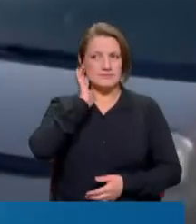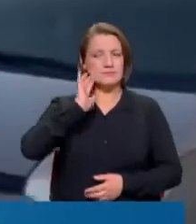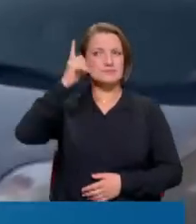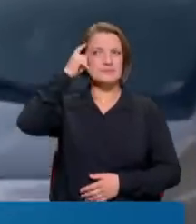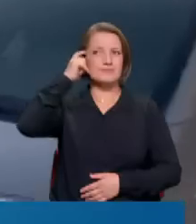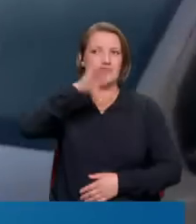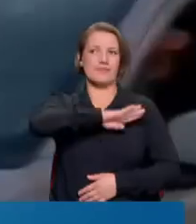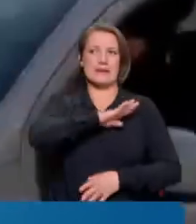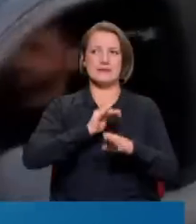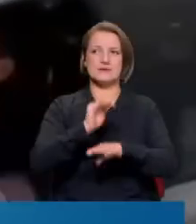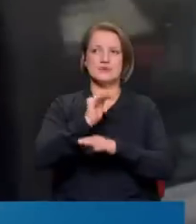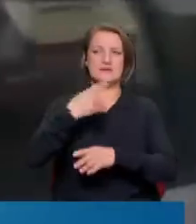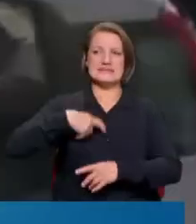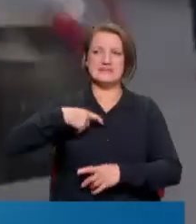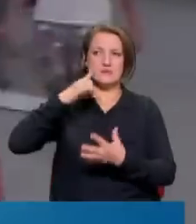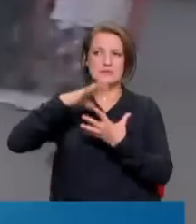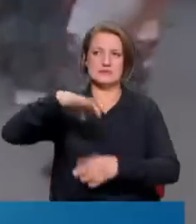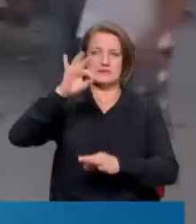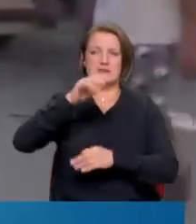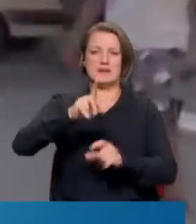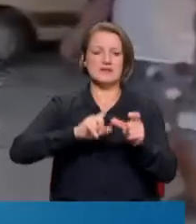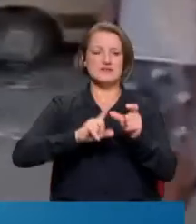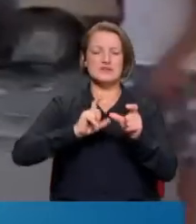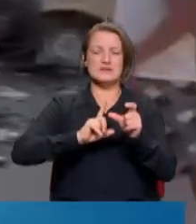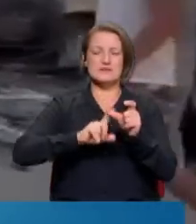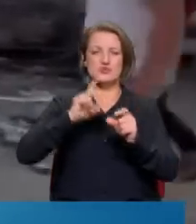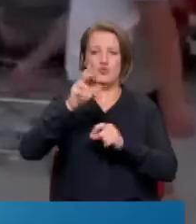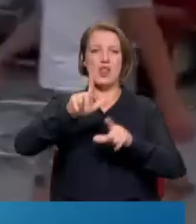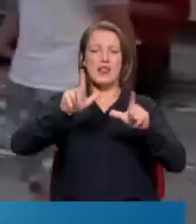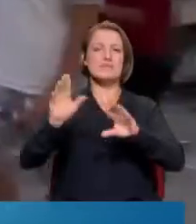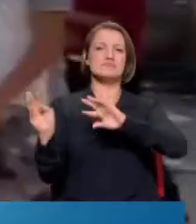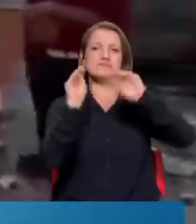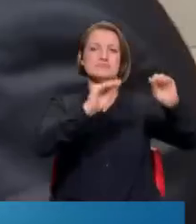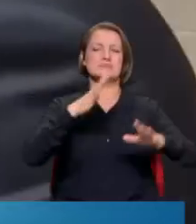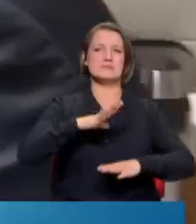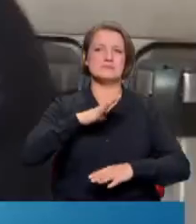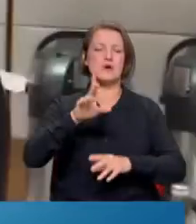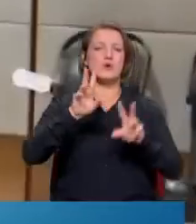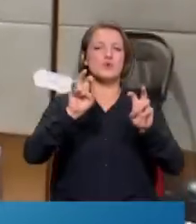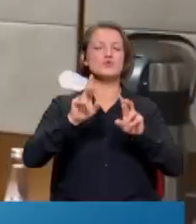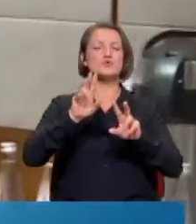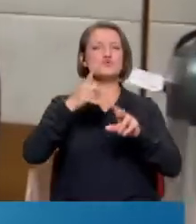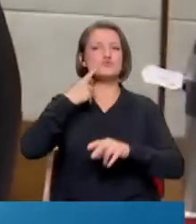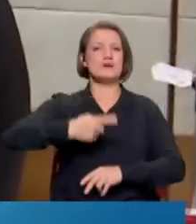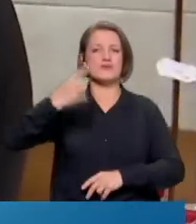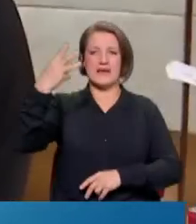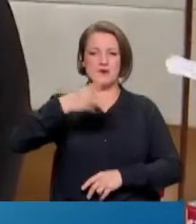İsrail'in Gazze'de yaşayan sivilleri Sina çölüne yerleştirmek istediği de öne sürülüyor konu Cumhurbaşkanı Erdoğan'ın Mısır lideri Sisi